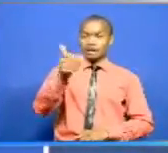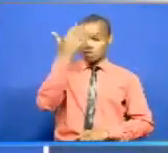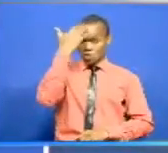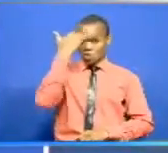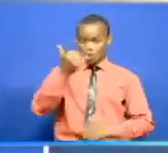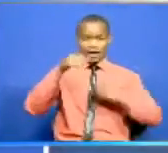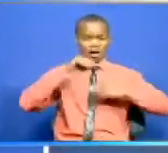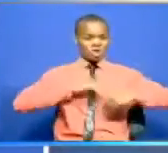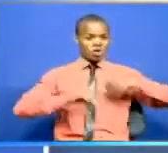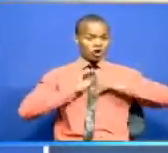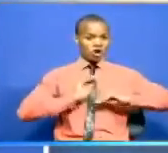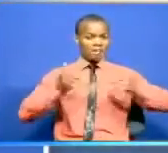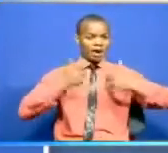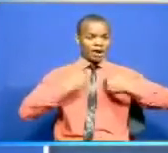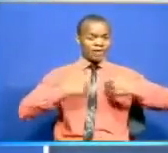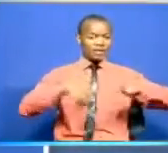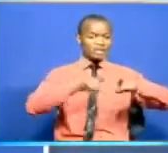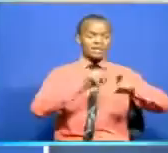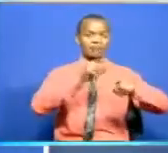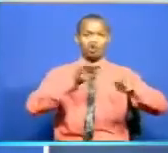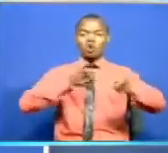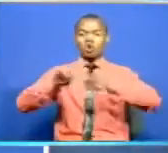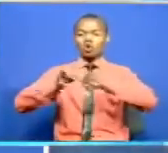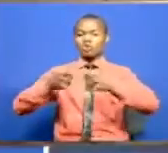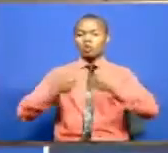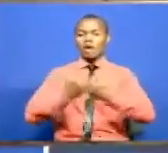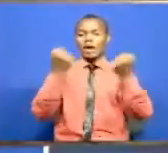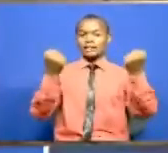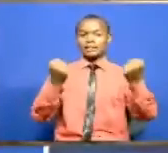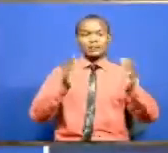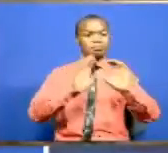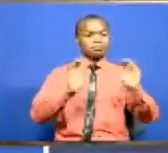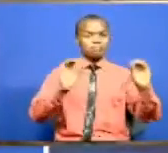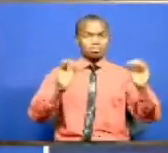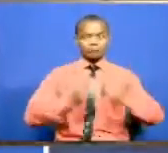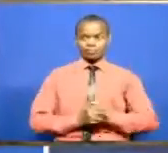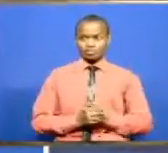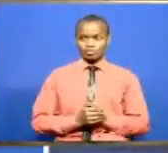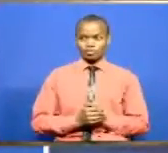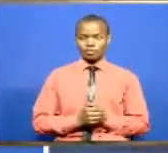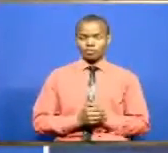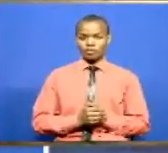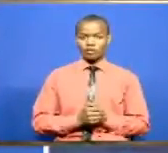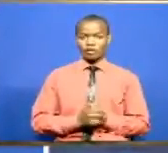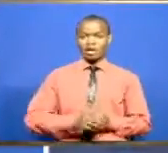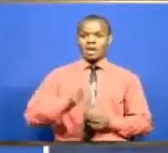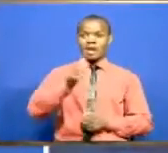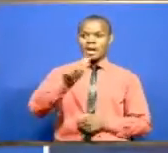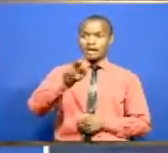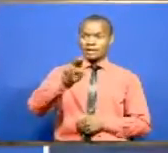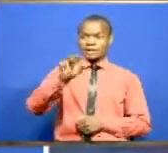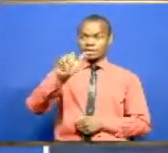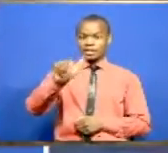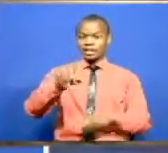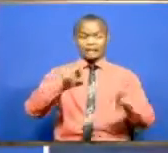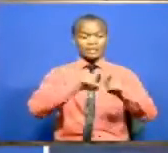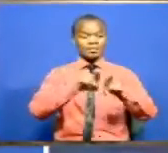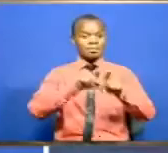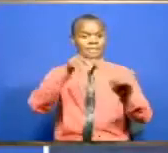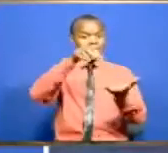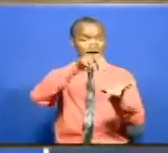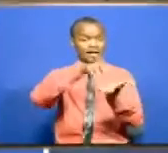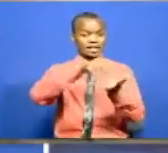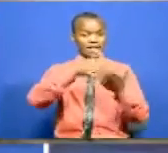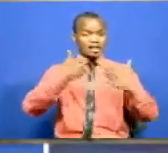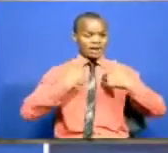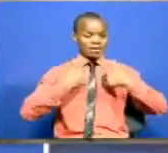na kushindwa kudhibiti ajali za barabarani. Kai ya kitaifa ya uchukuzi na usalama barabarani imeshutumiwa kwa kuendeleza